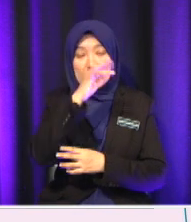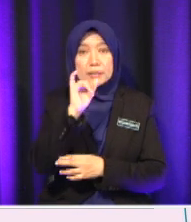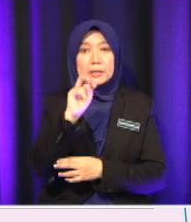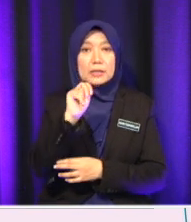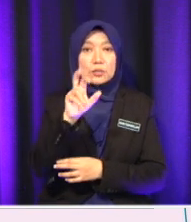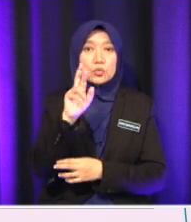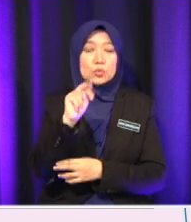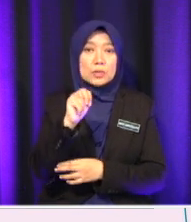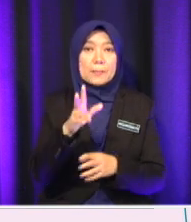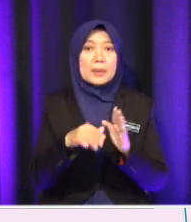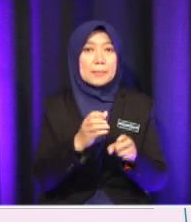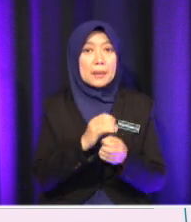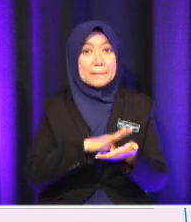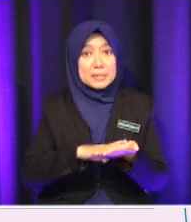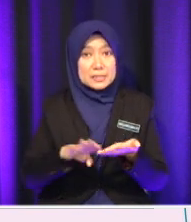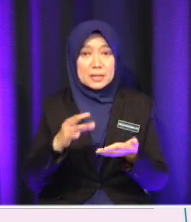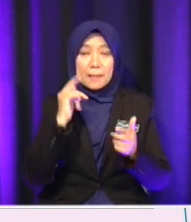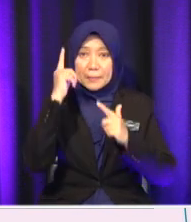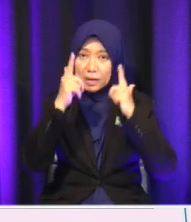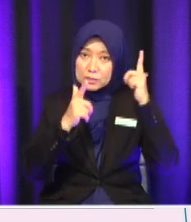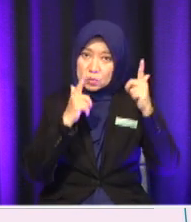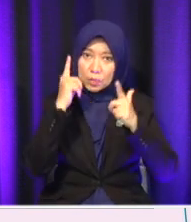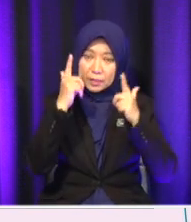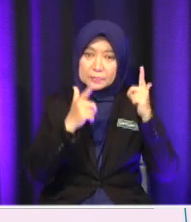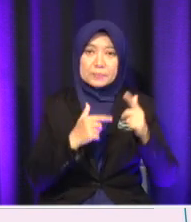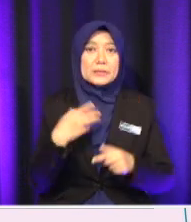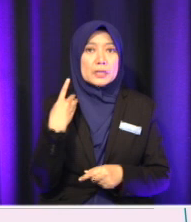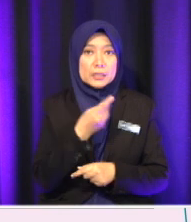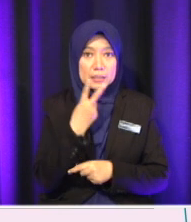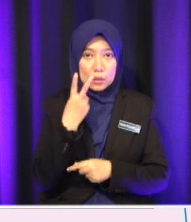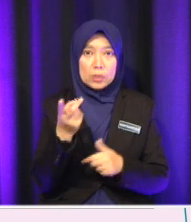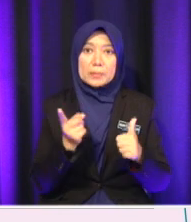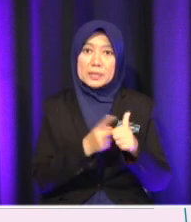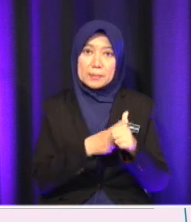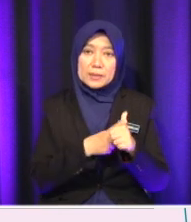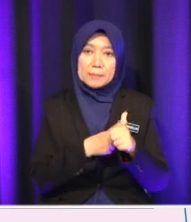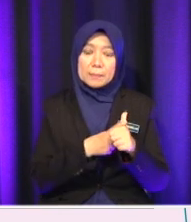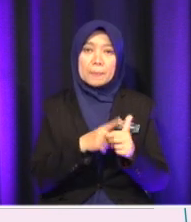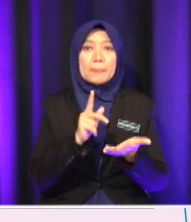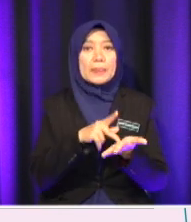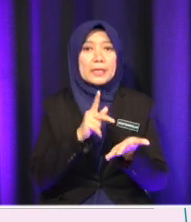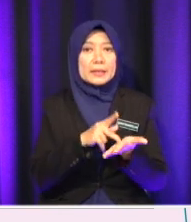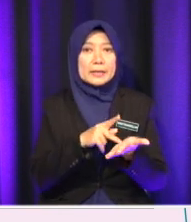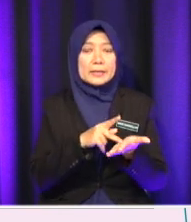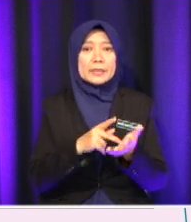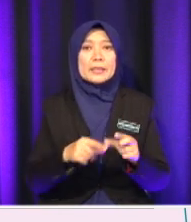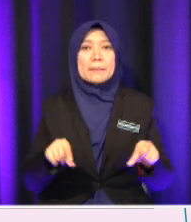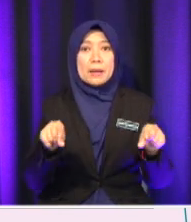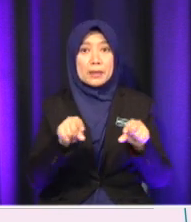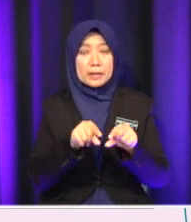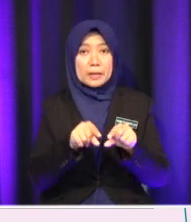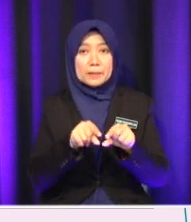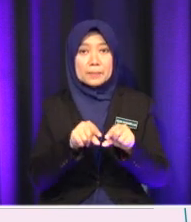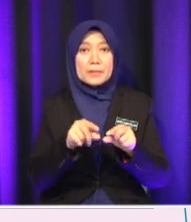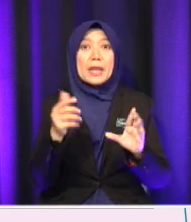pendapatan bersih dan pelancungan Oke kita tengok yang pertama hitungkan imbangan account dagangan bila